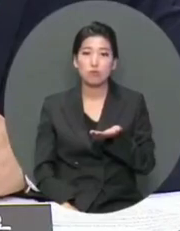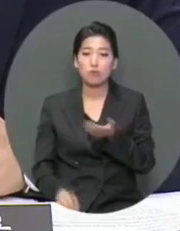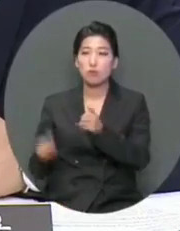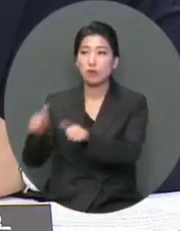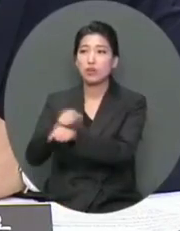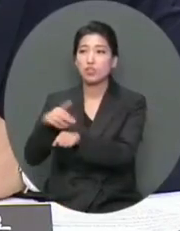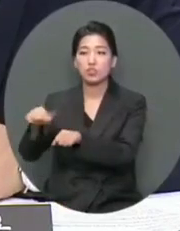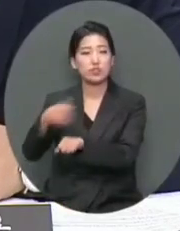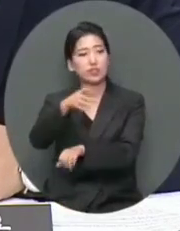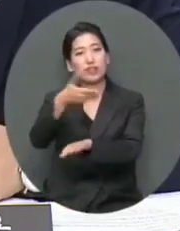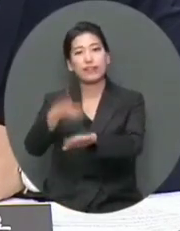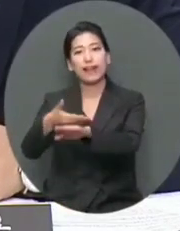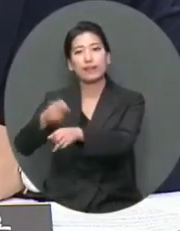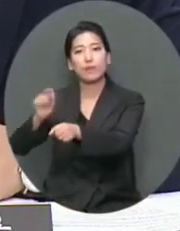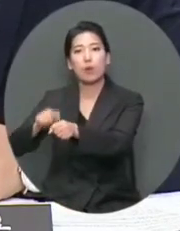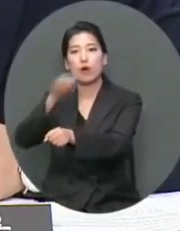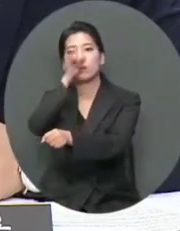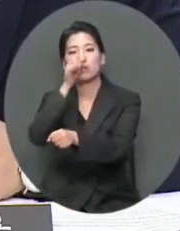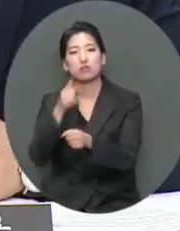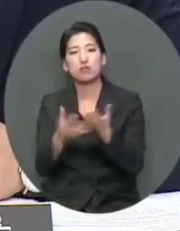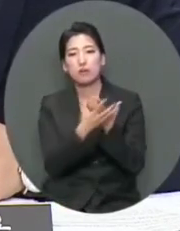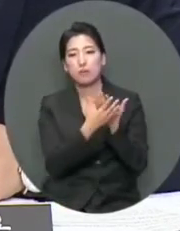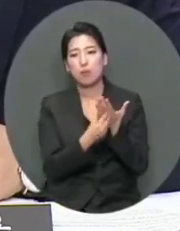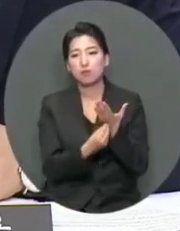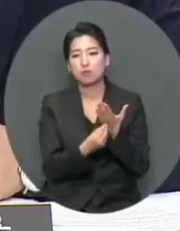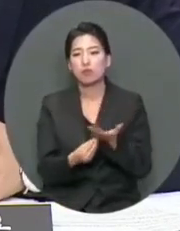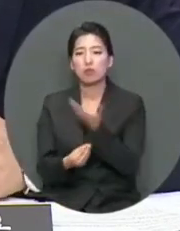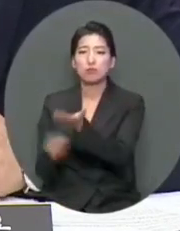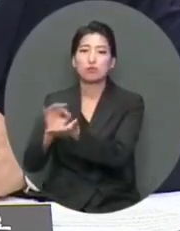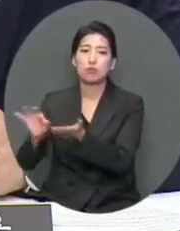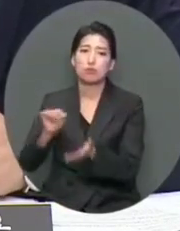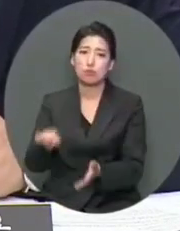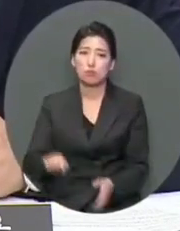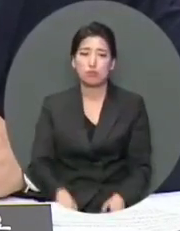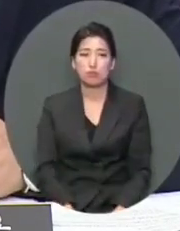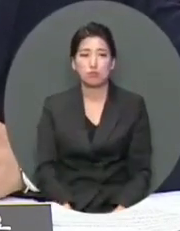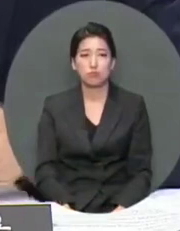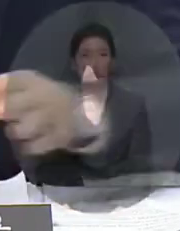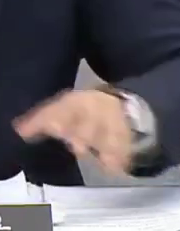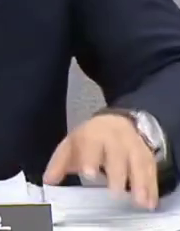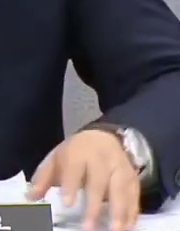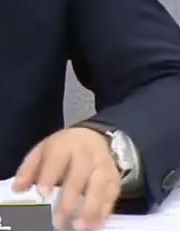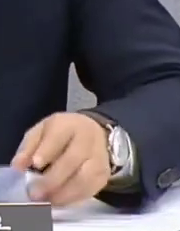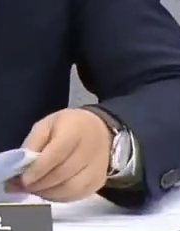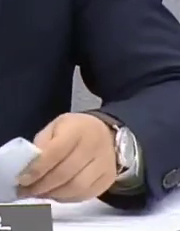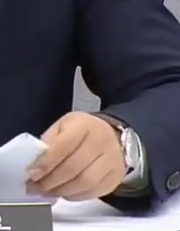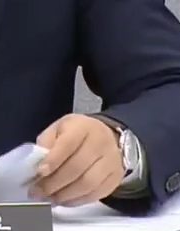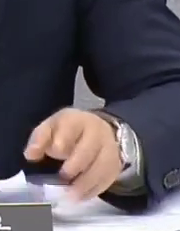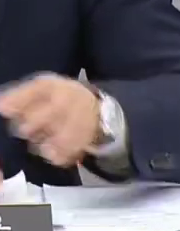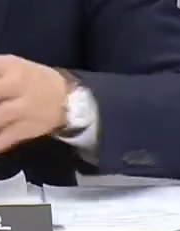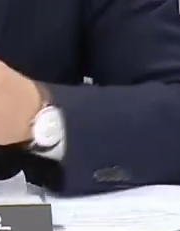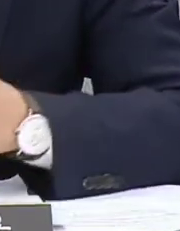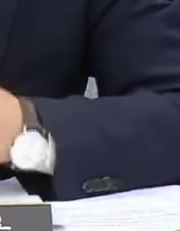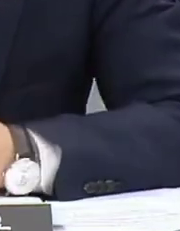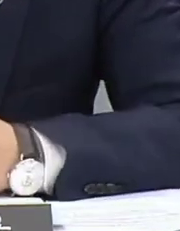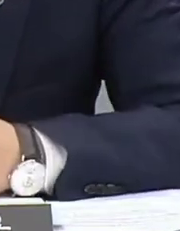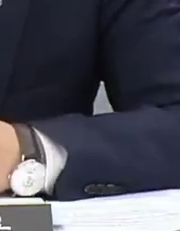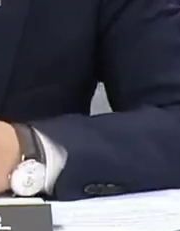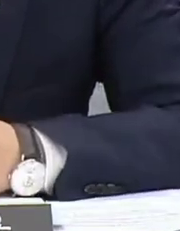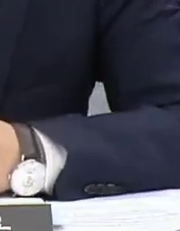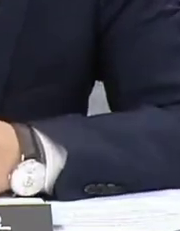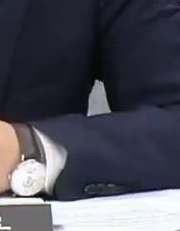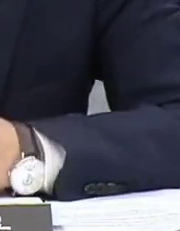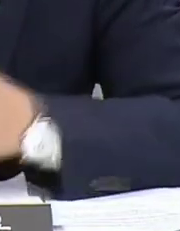법원행정처에서 다른 목적으로 갖다 쓴 거예요? 그렇잖아요? 예, 그렇습니다. 그럼 뭐 생각해보면 그럴 수도 있겠다 싶기도